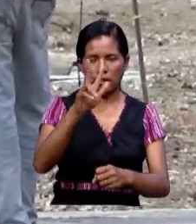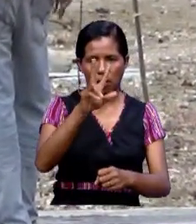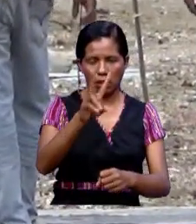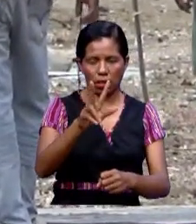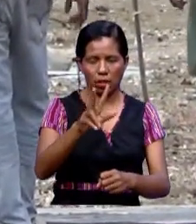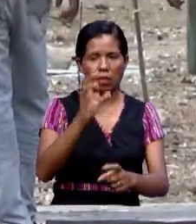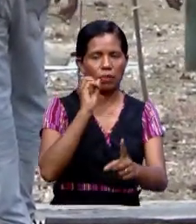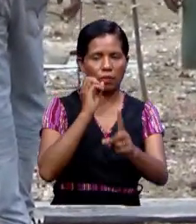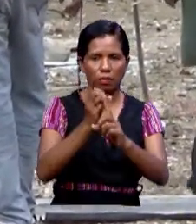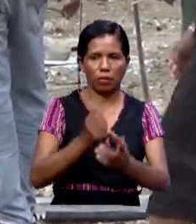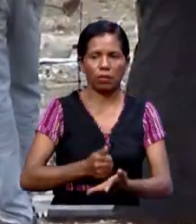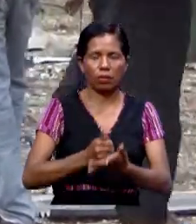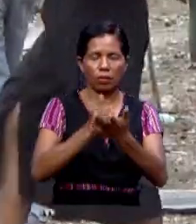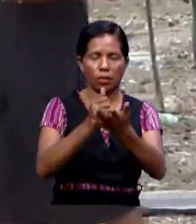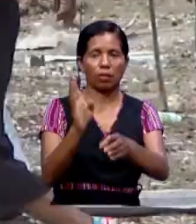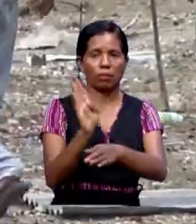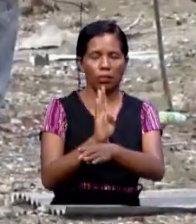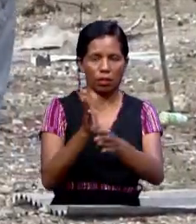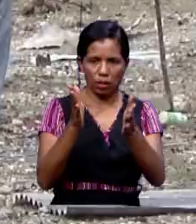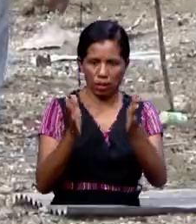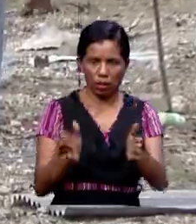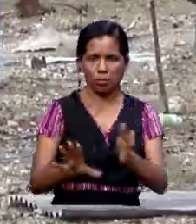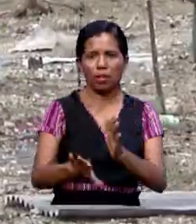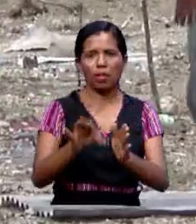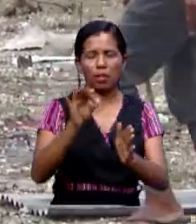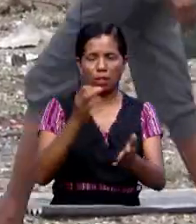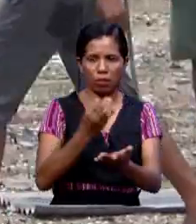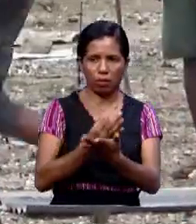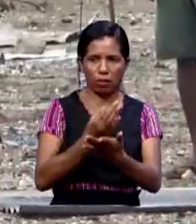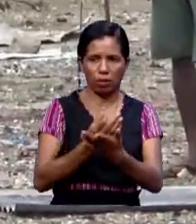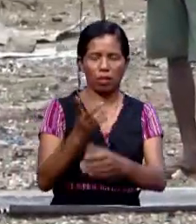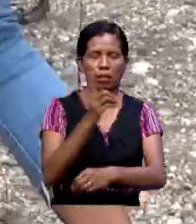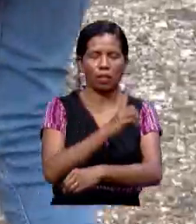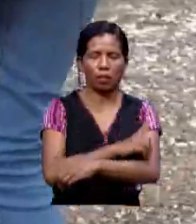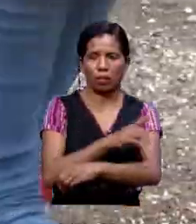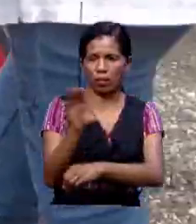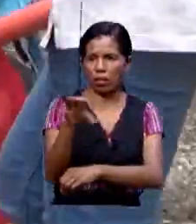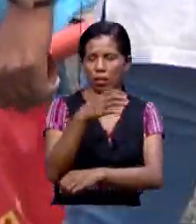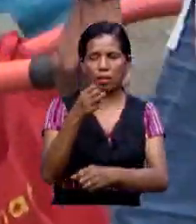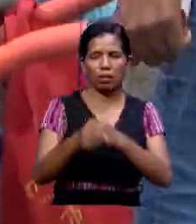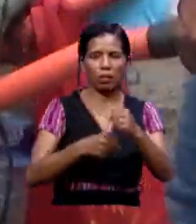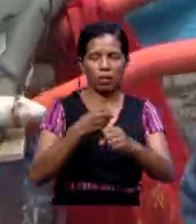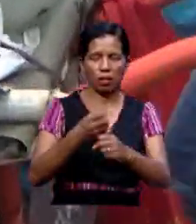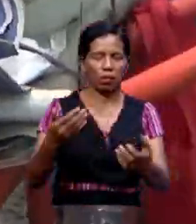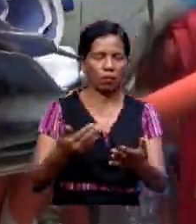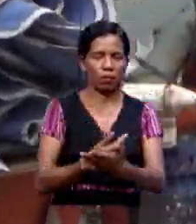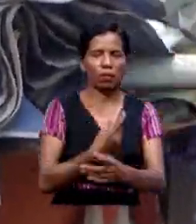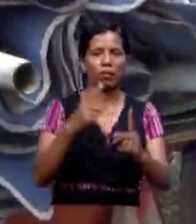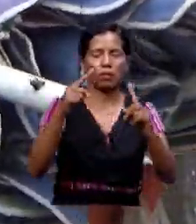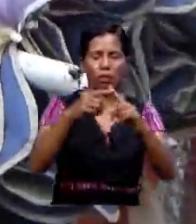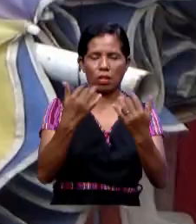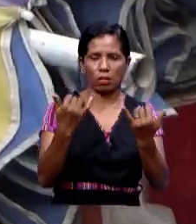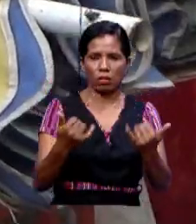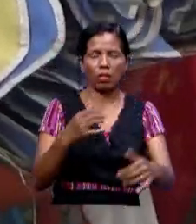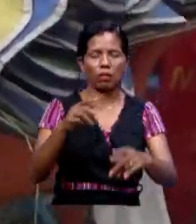Objetivo atu facilita vendedor kiksira belehetan rendimento iha lorong natal no Tinanfong, mai betu agora vendedor balon